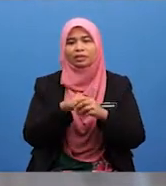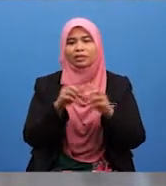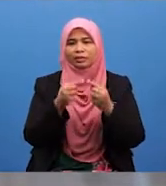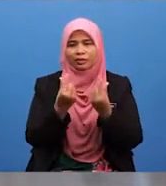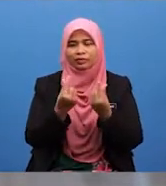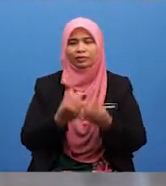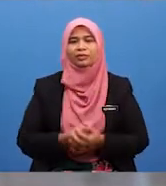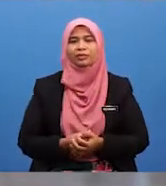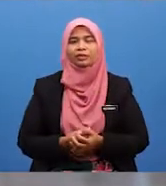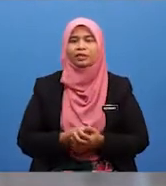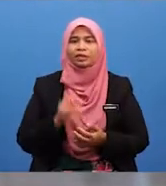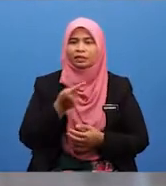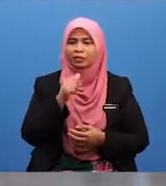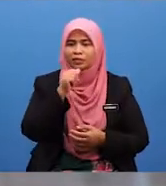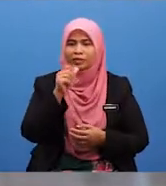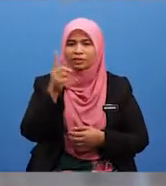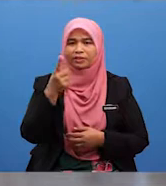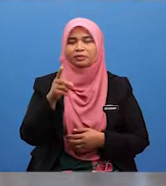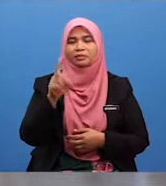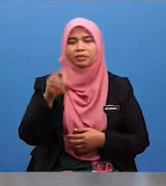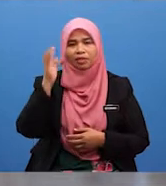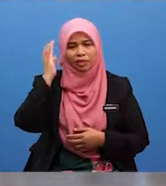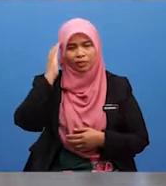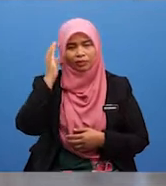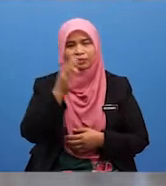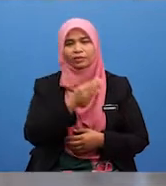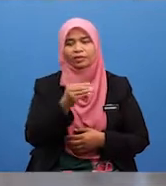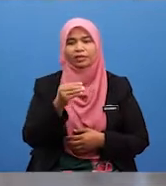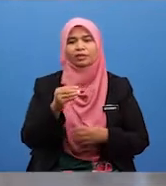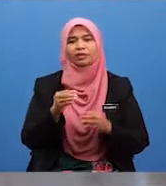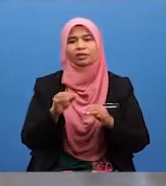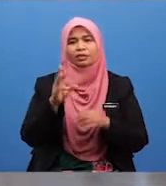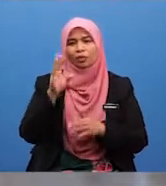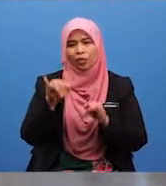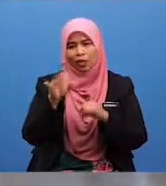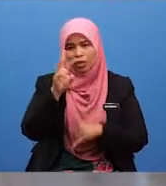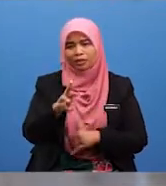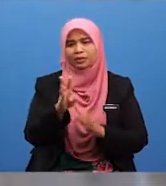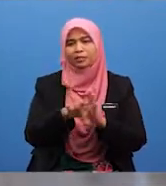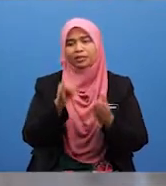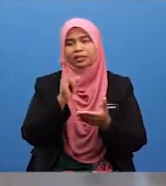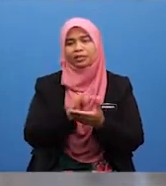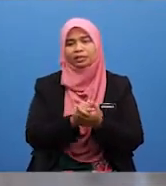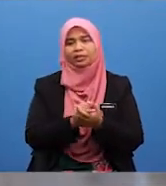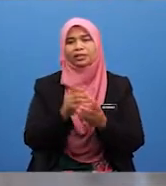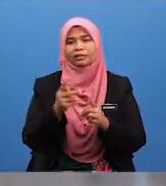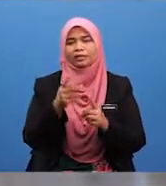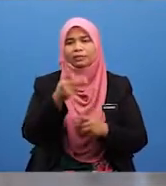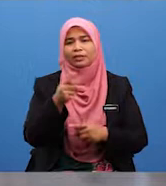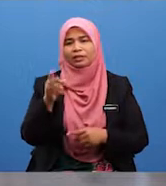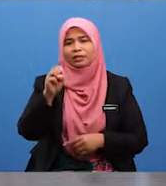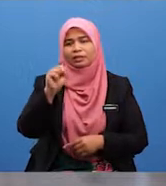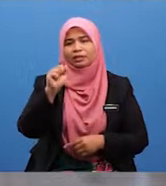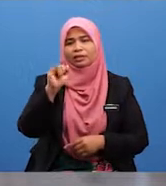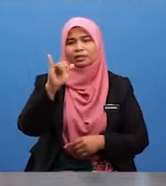tahu, malah kita wajib beriman dengan perkara samiat seperti yang telah